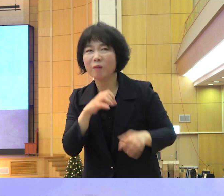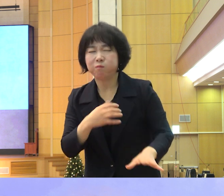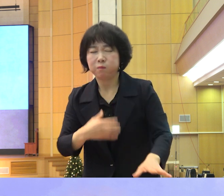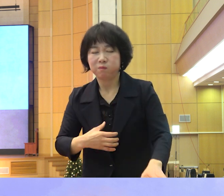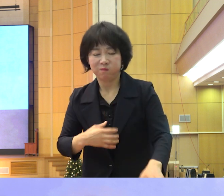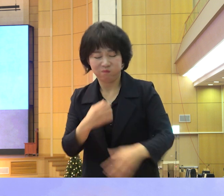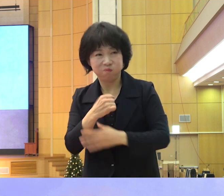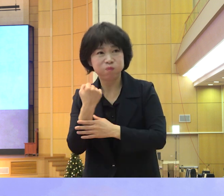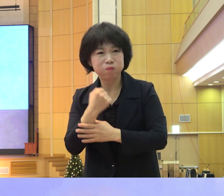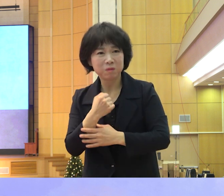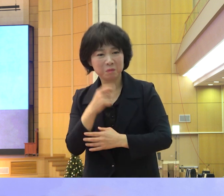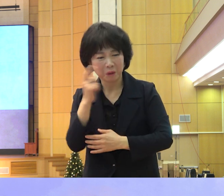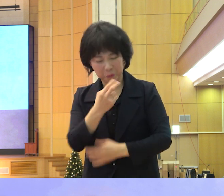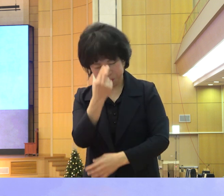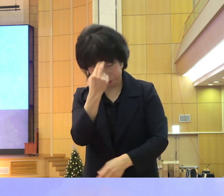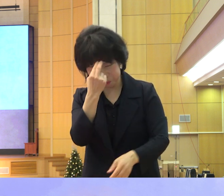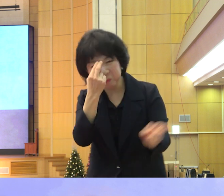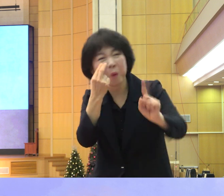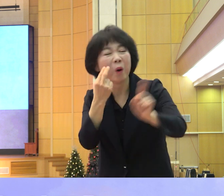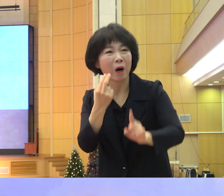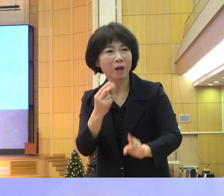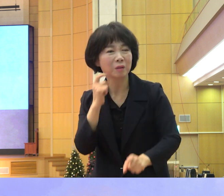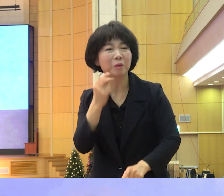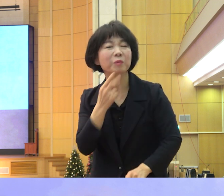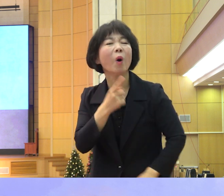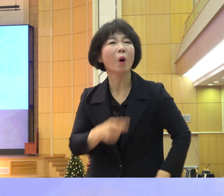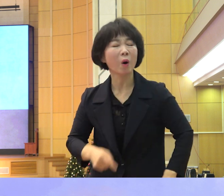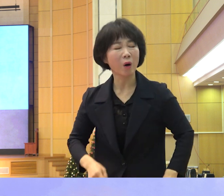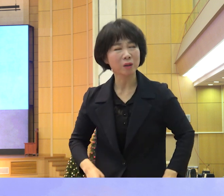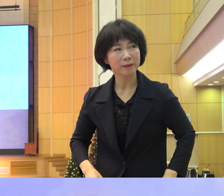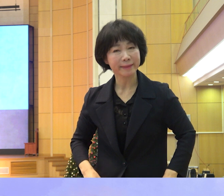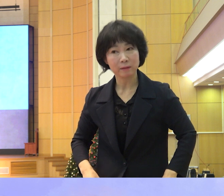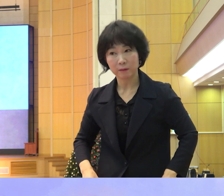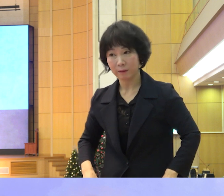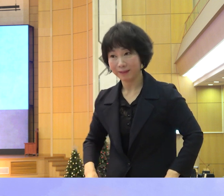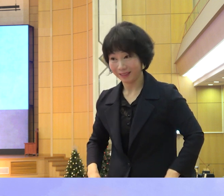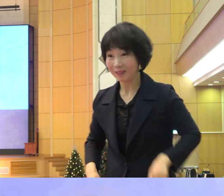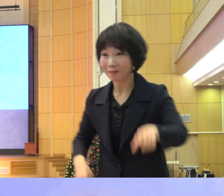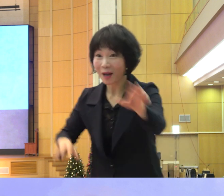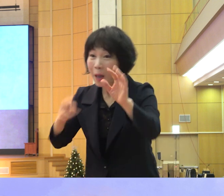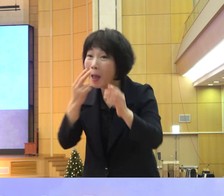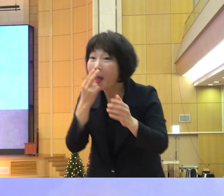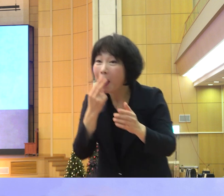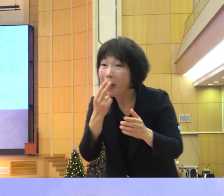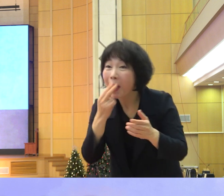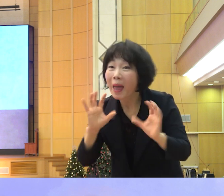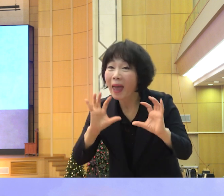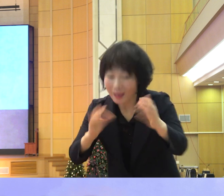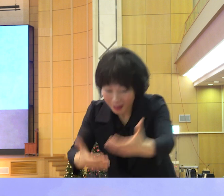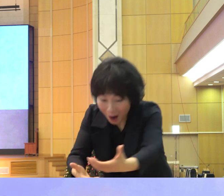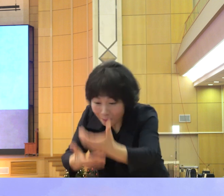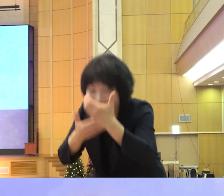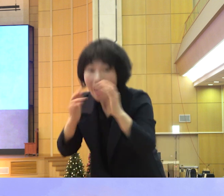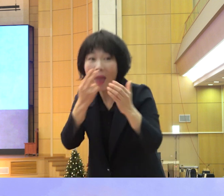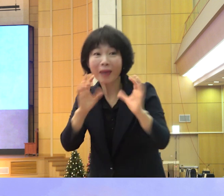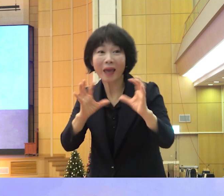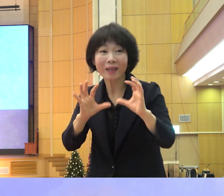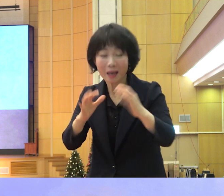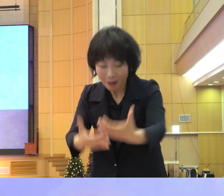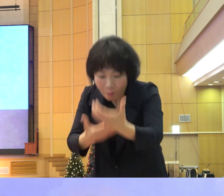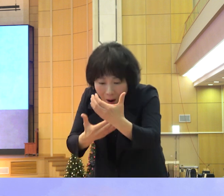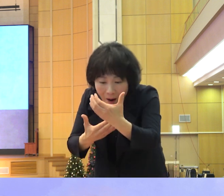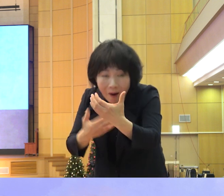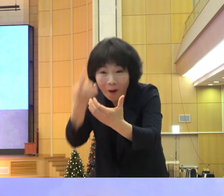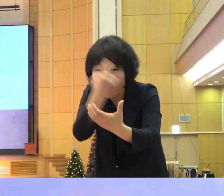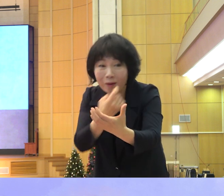뭐 머리는 전부 다 하늘로 올라가 버리고 머릿속에는 뭐 군더더기 있고, 근데 뭐 솔직히 이쁩니까? 근데 그 아이가